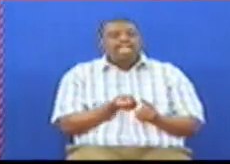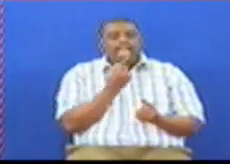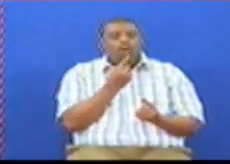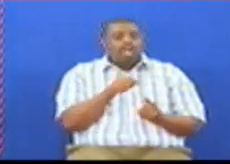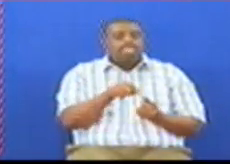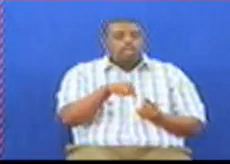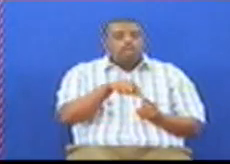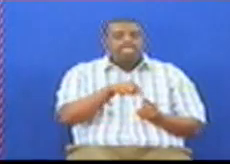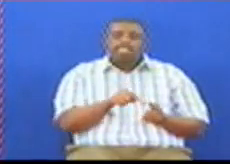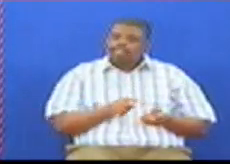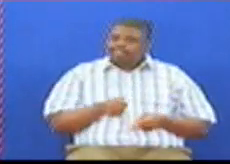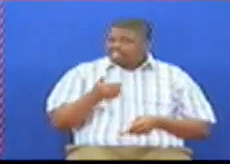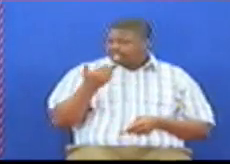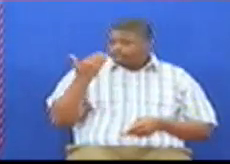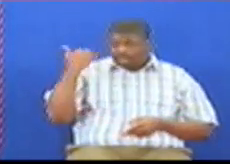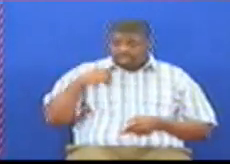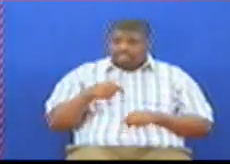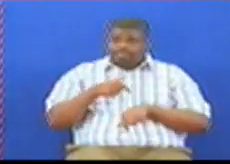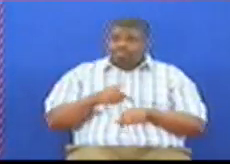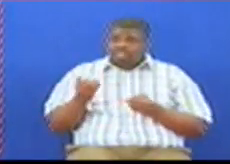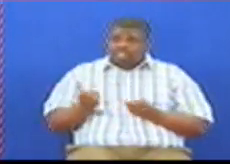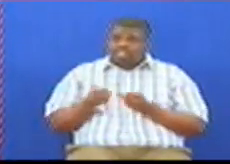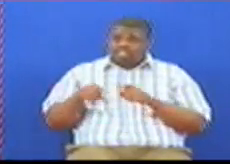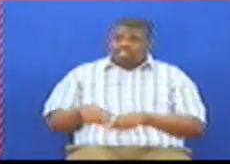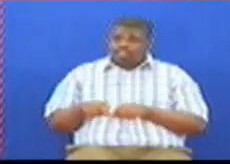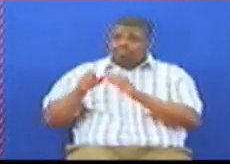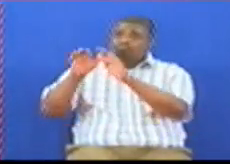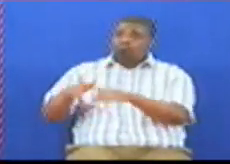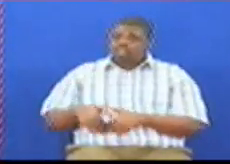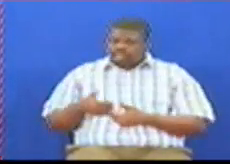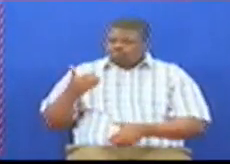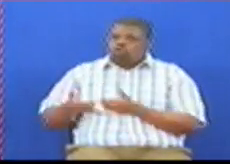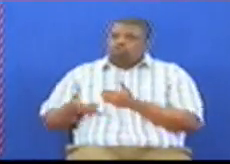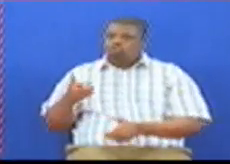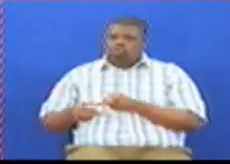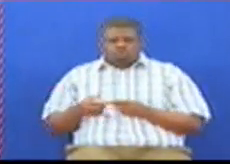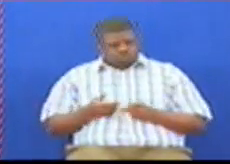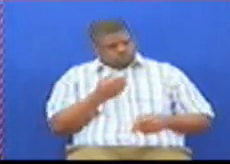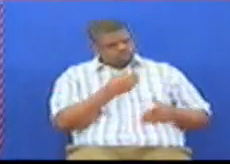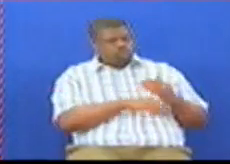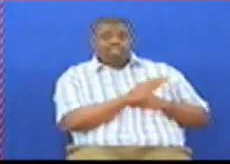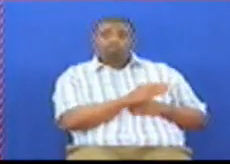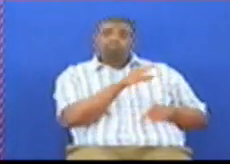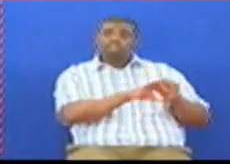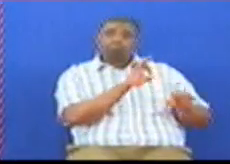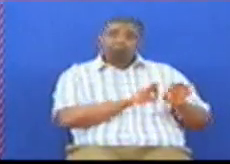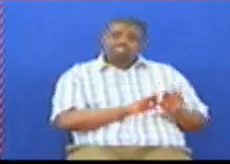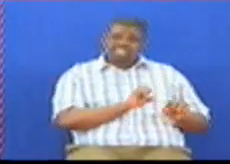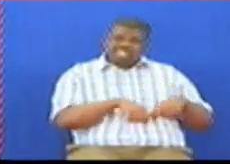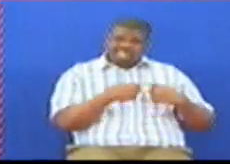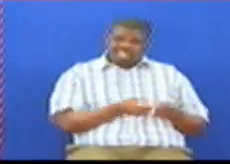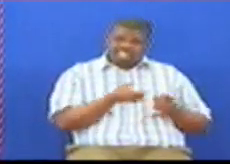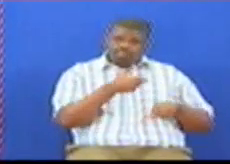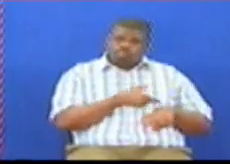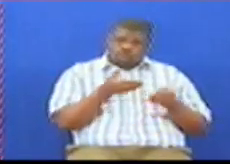Majibu wameyapata. Kwa zamani kipindi kama hichi huwa bunge linawaka moto, kwa sababu tunaelekea kwenye uchaguzi. Lakini kwa sababu muda huu